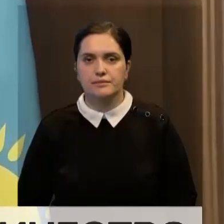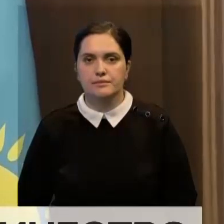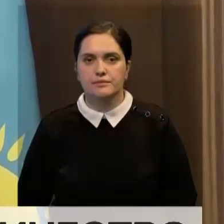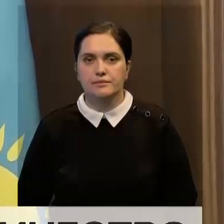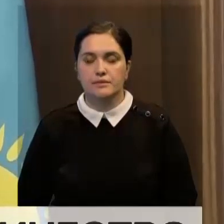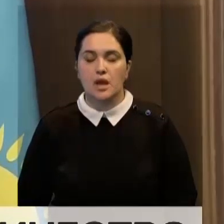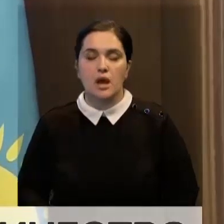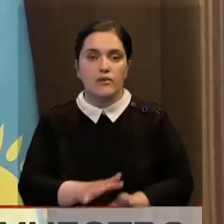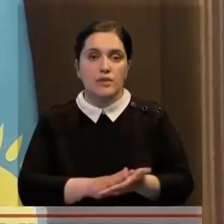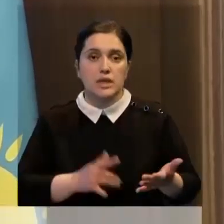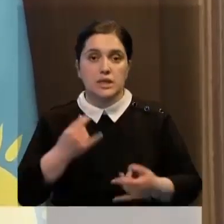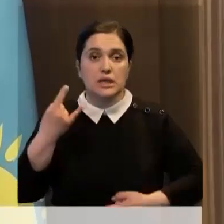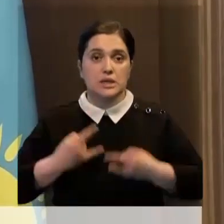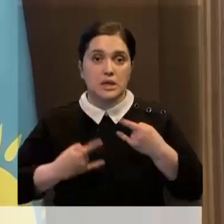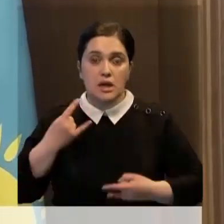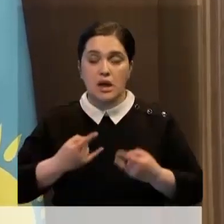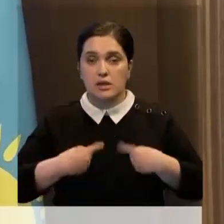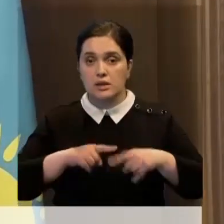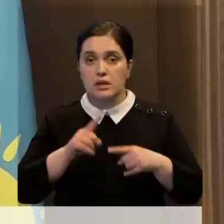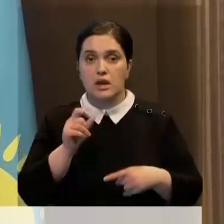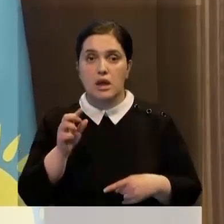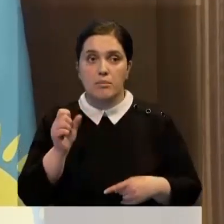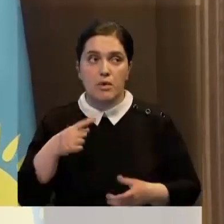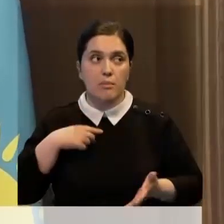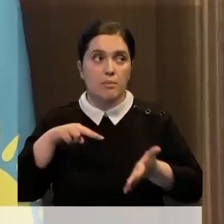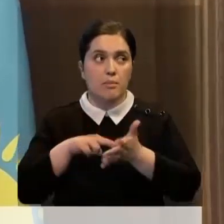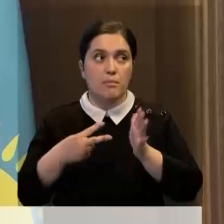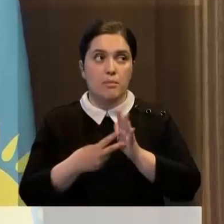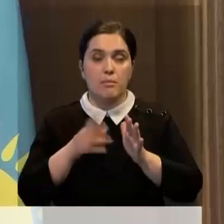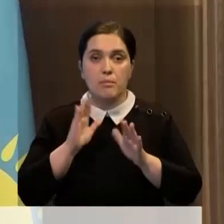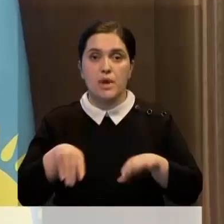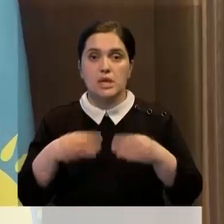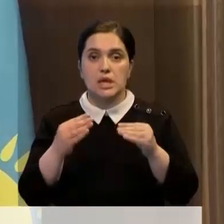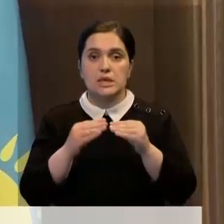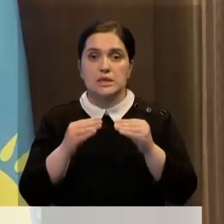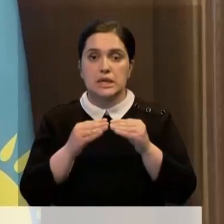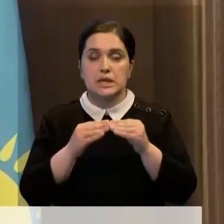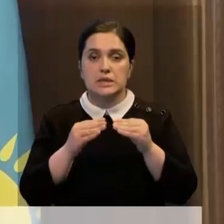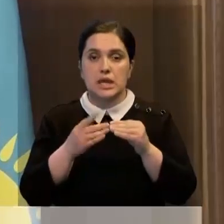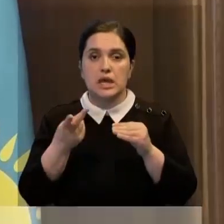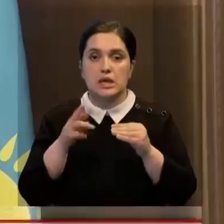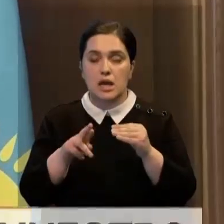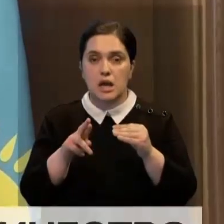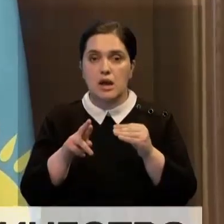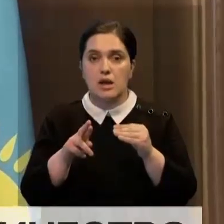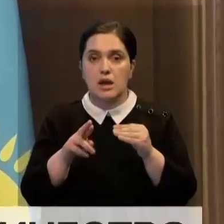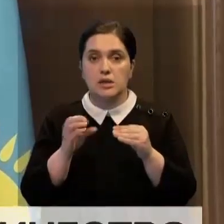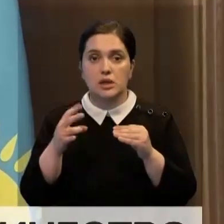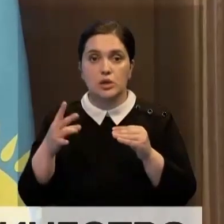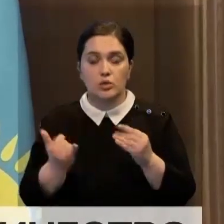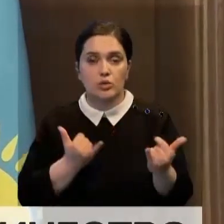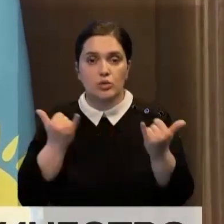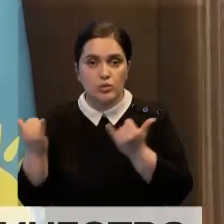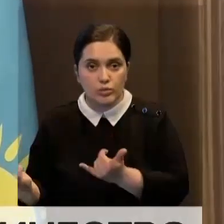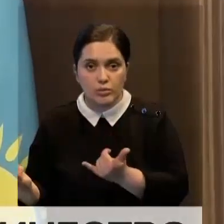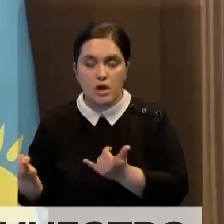В дальнейшем на одном из телеканалов агентства «Хабар» мы планируем выделить 10 эфирных минут для студентов ЕНУ. Это время им будет отведено